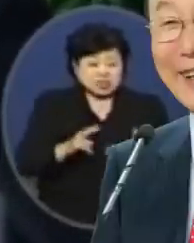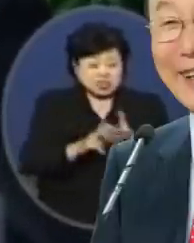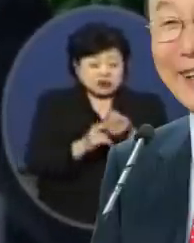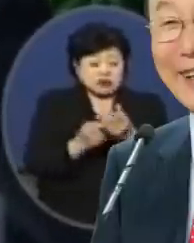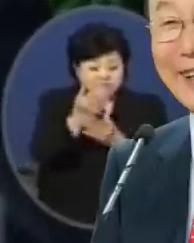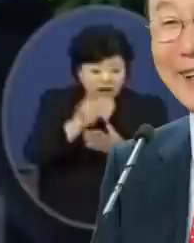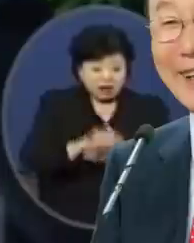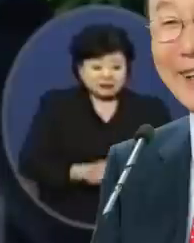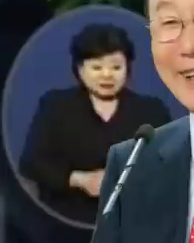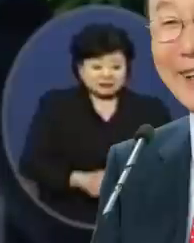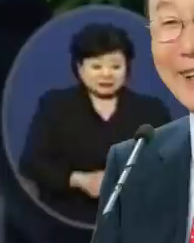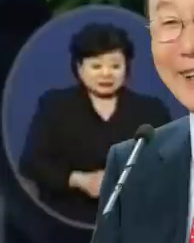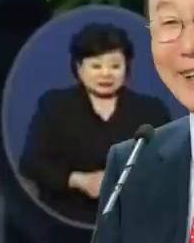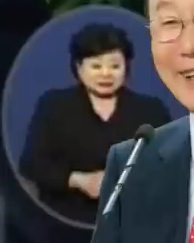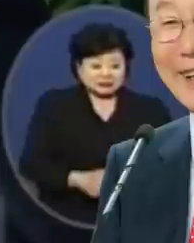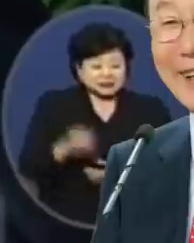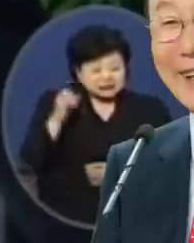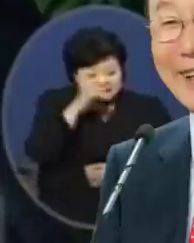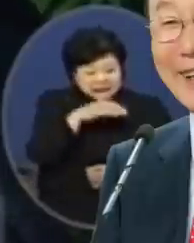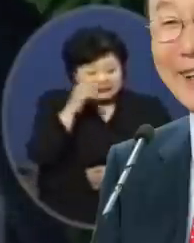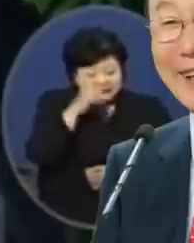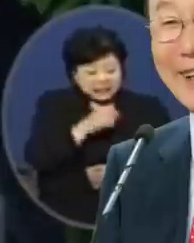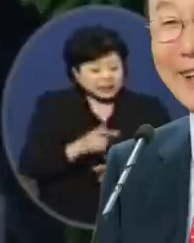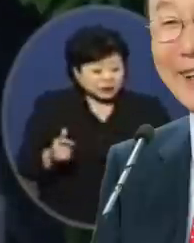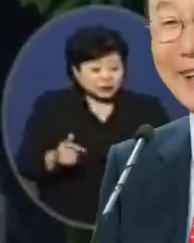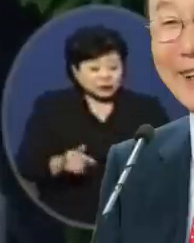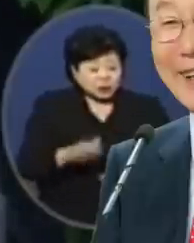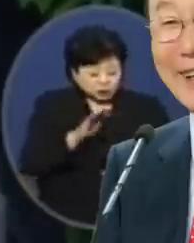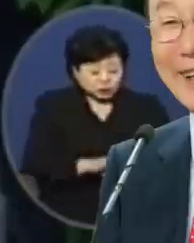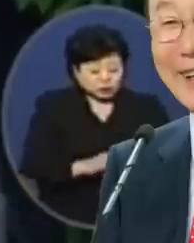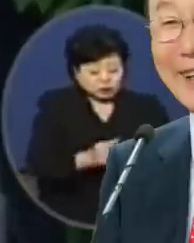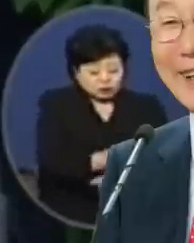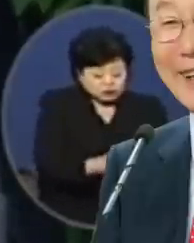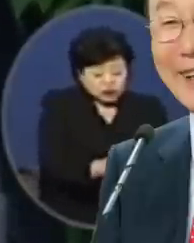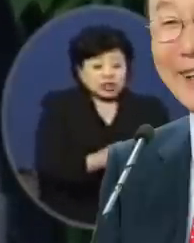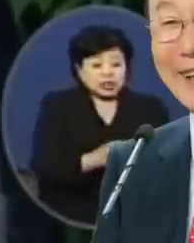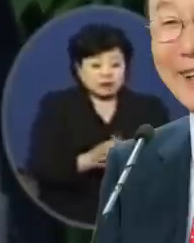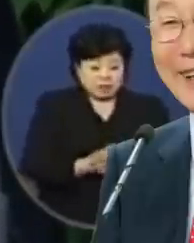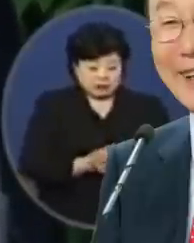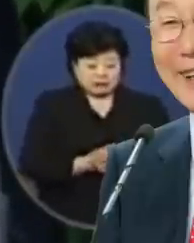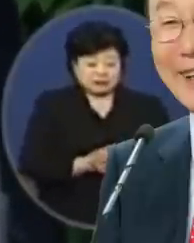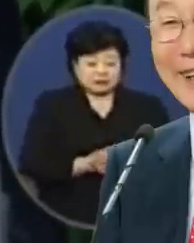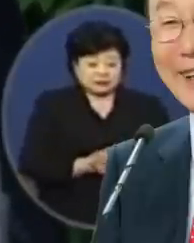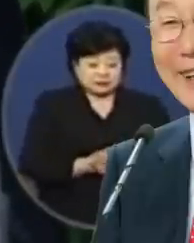일어난다. 왜냐? 그냥 있는 것이 아니라 손으로 묶고 있으니까.